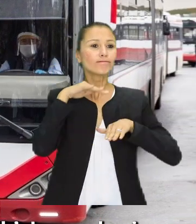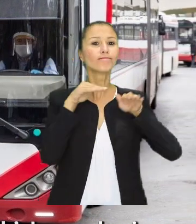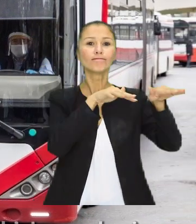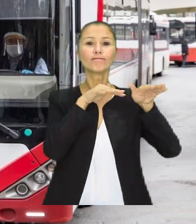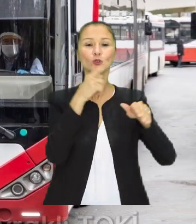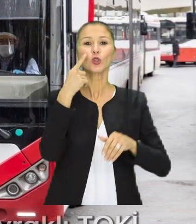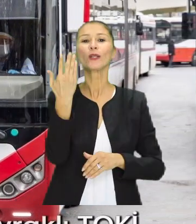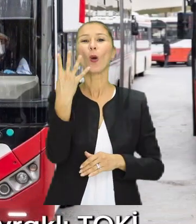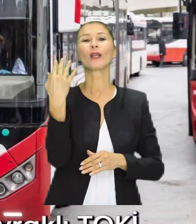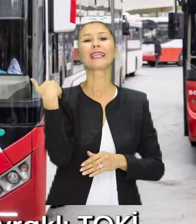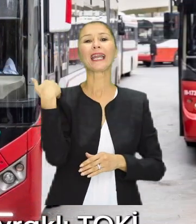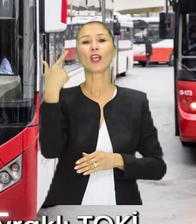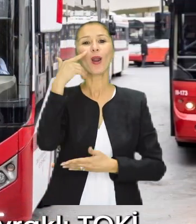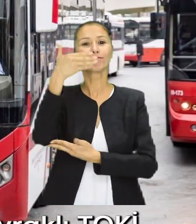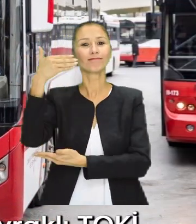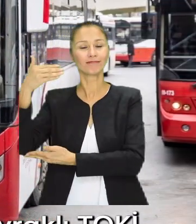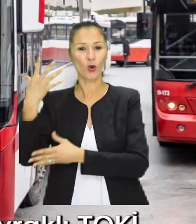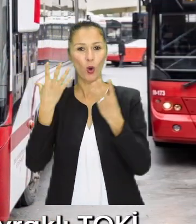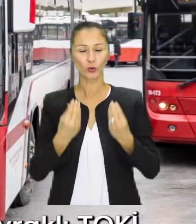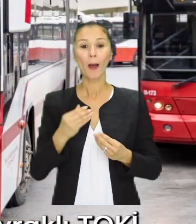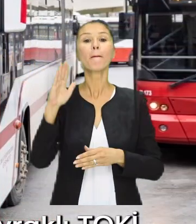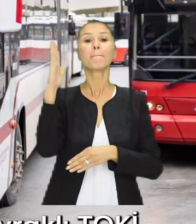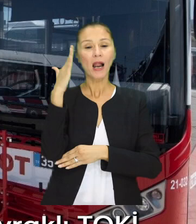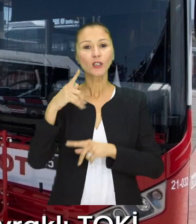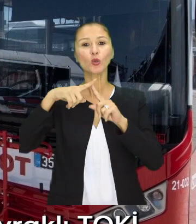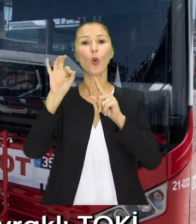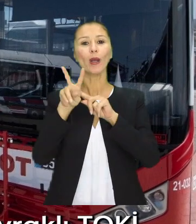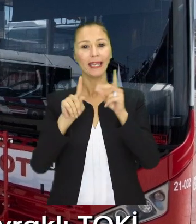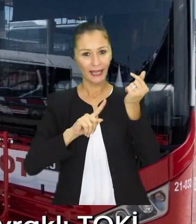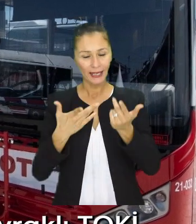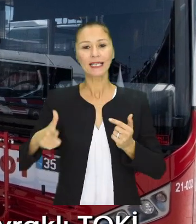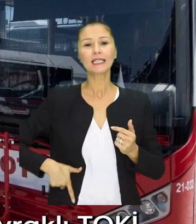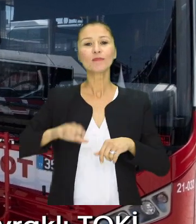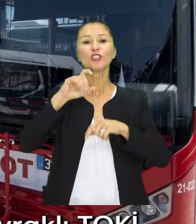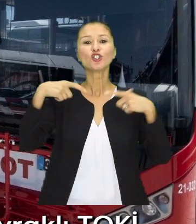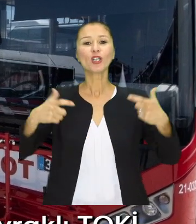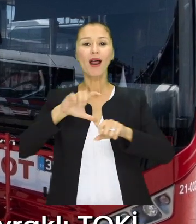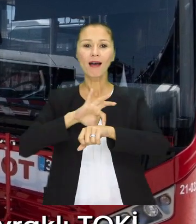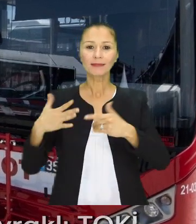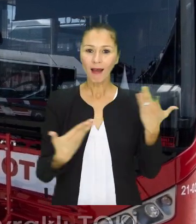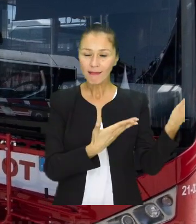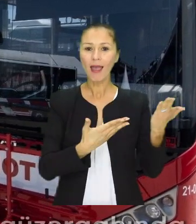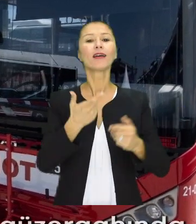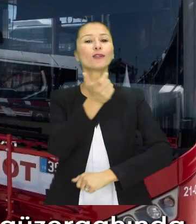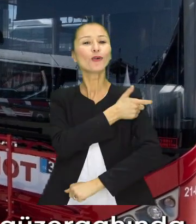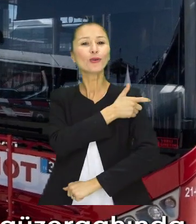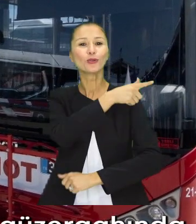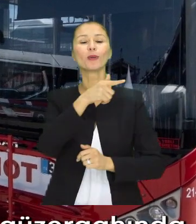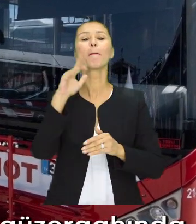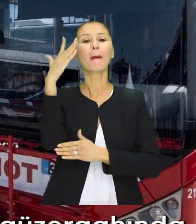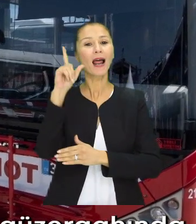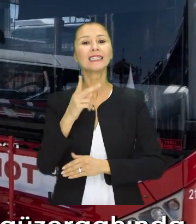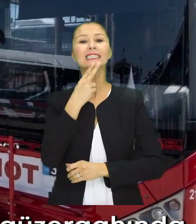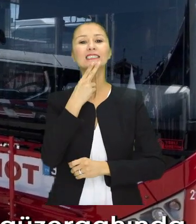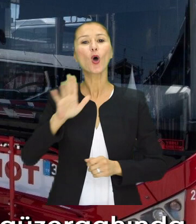artması sebebiyle 4 yeni hattı devreye aldı. Bayraklı TOKİ konutları, İzmir Şehir Hastanesi ve Kredi Yurtlar